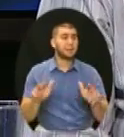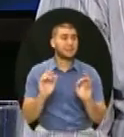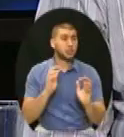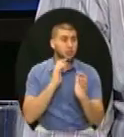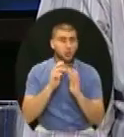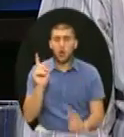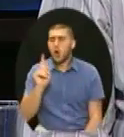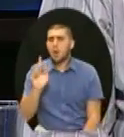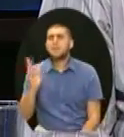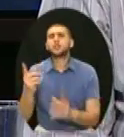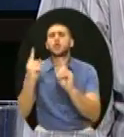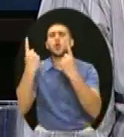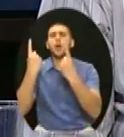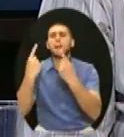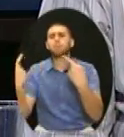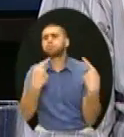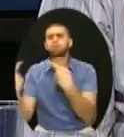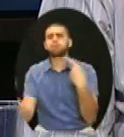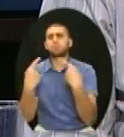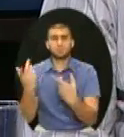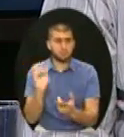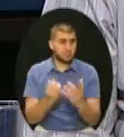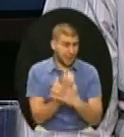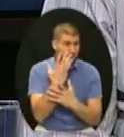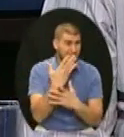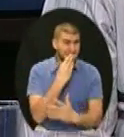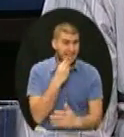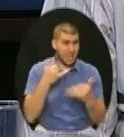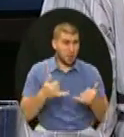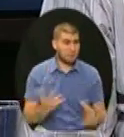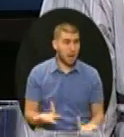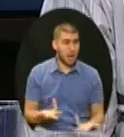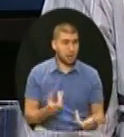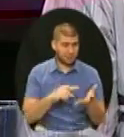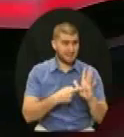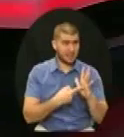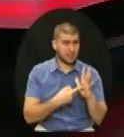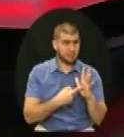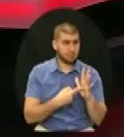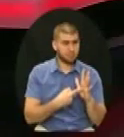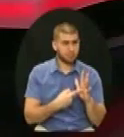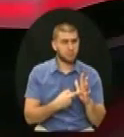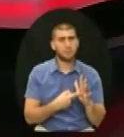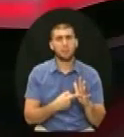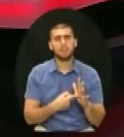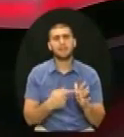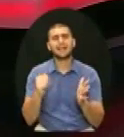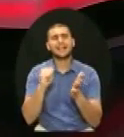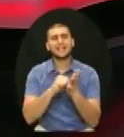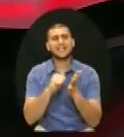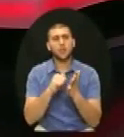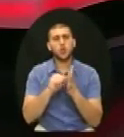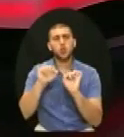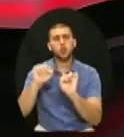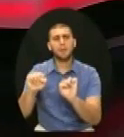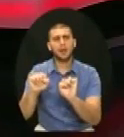לא, בזה שהוא במה שקורה, יזם את הקמת שמנהל ישראל היום. זה מה את מתכוונת? בכך שהעיתון הזה תראה,